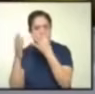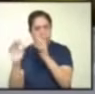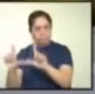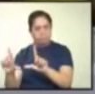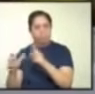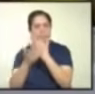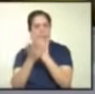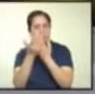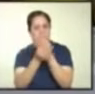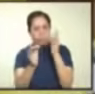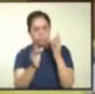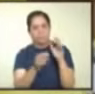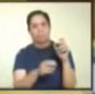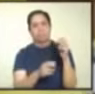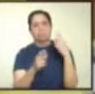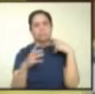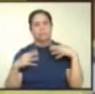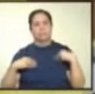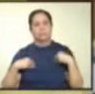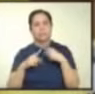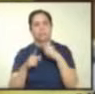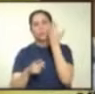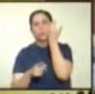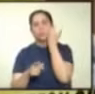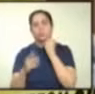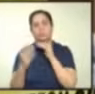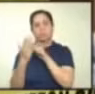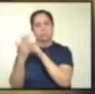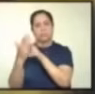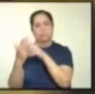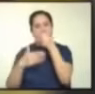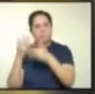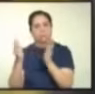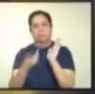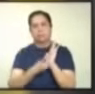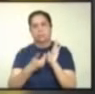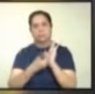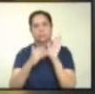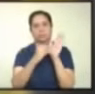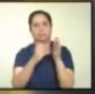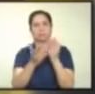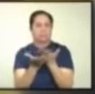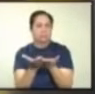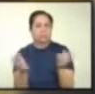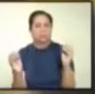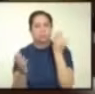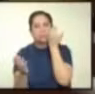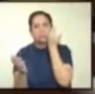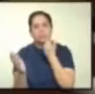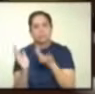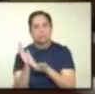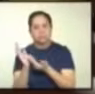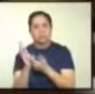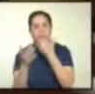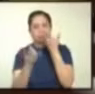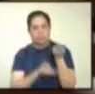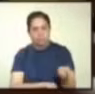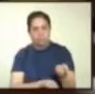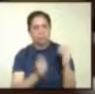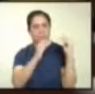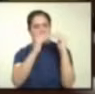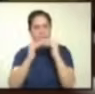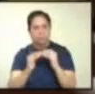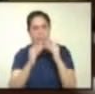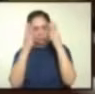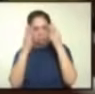iba'y maabsuelto. Aminado kasi siyang nagkulang ang prosekusyon ng ebidensya laban sa ilang akusado. Tiwala naman daw siyang patas ang